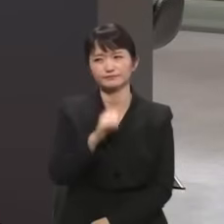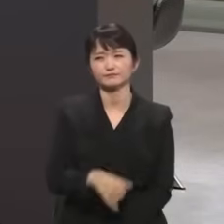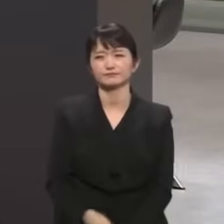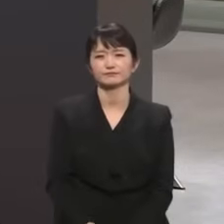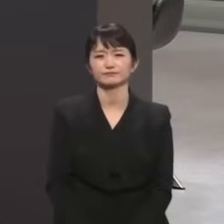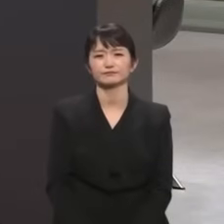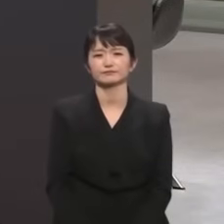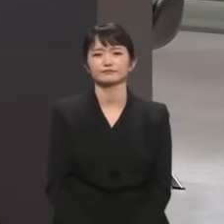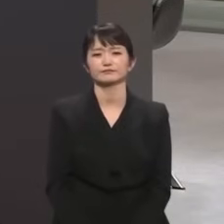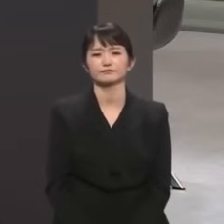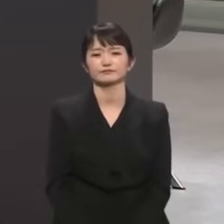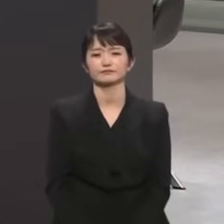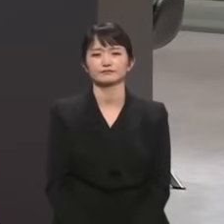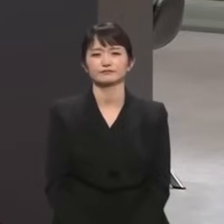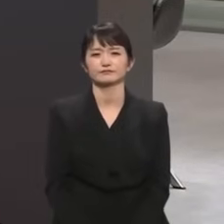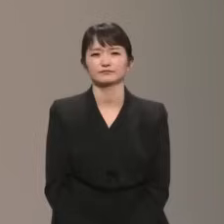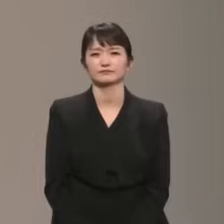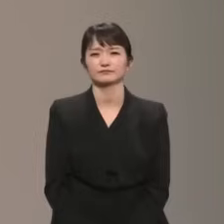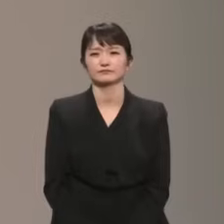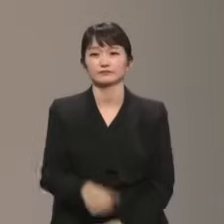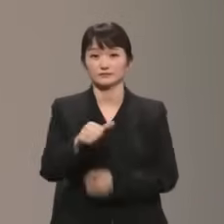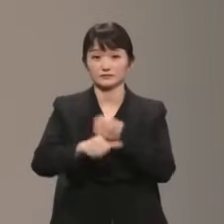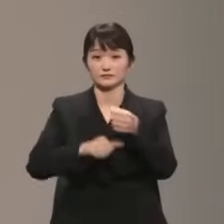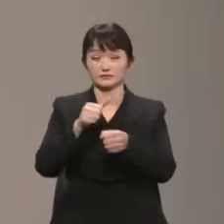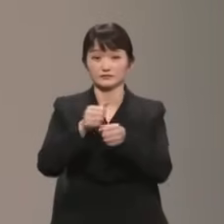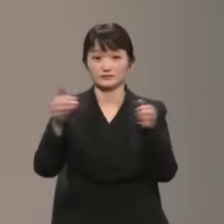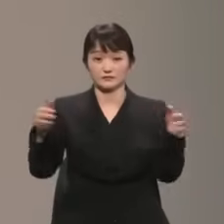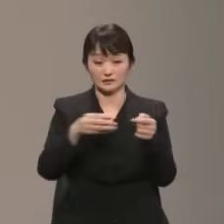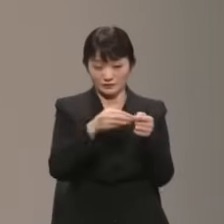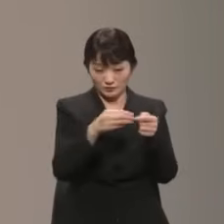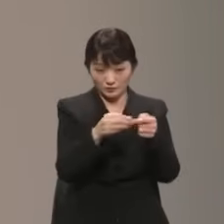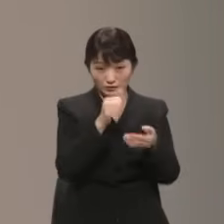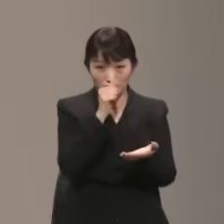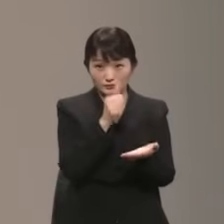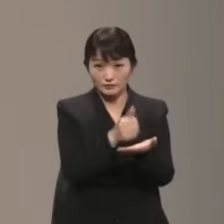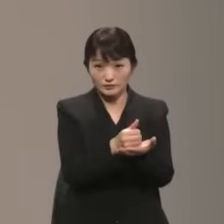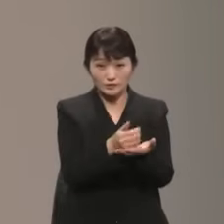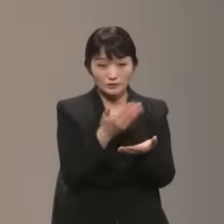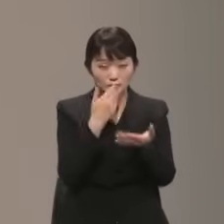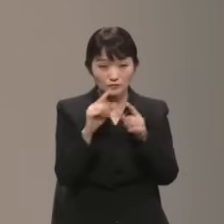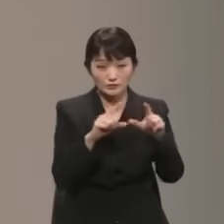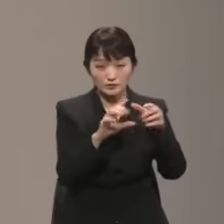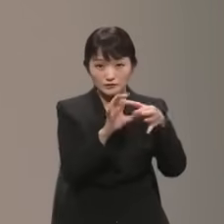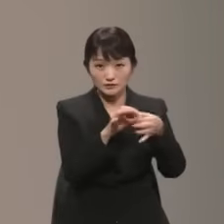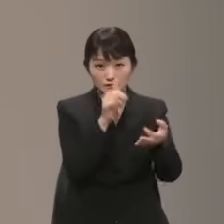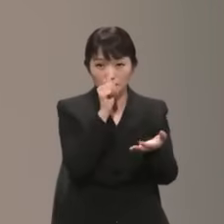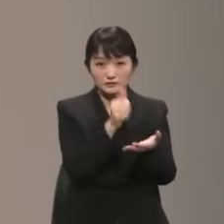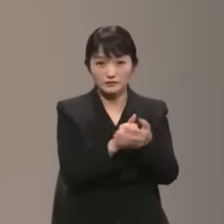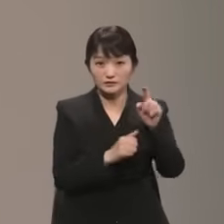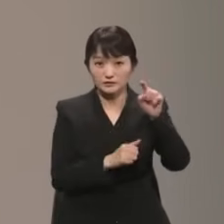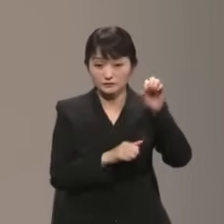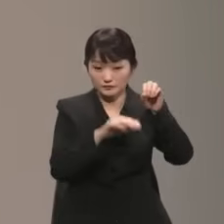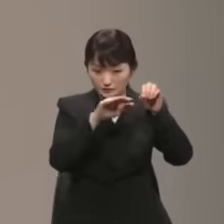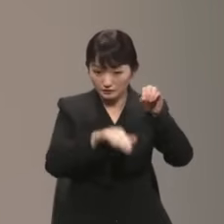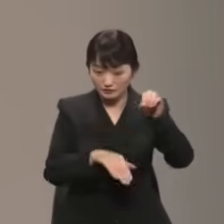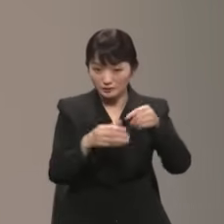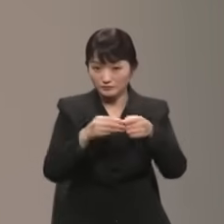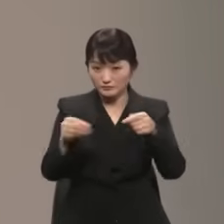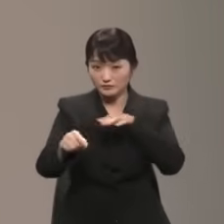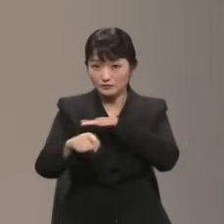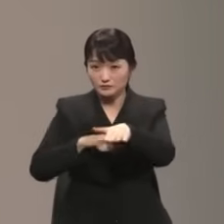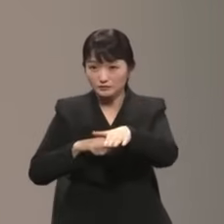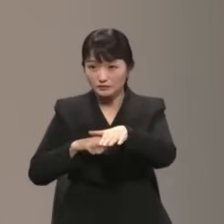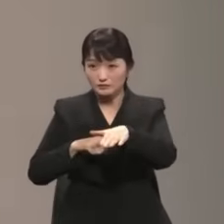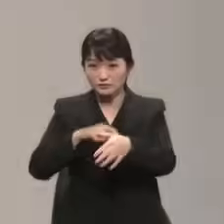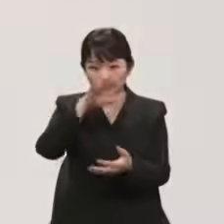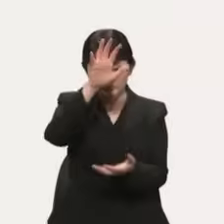상황이네 그 5년 간의 소액 범죄 그 생계형 범죄 그래서 우리가 10만 원 이하의 소액 졸도 사건에 이제